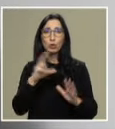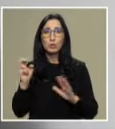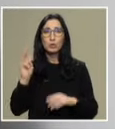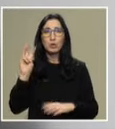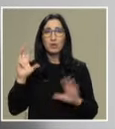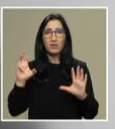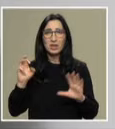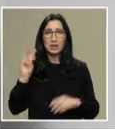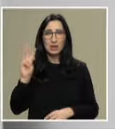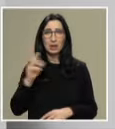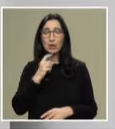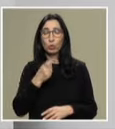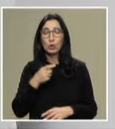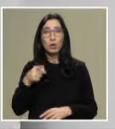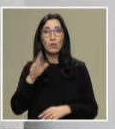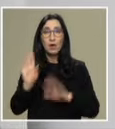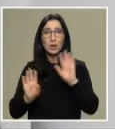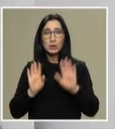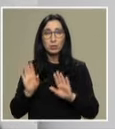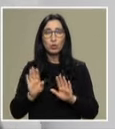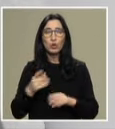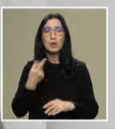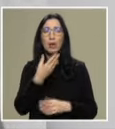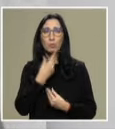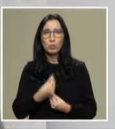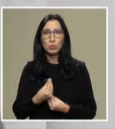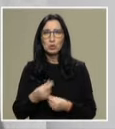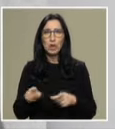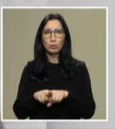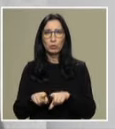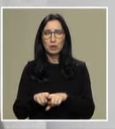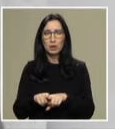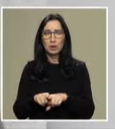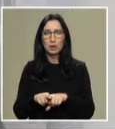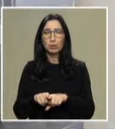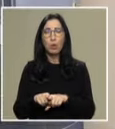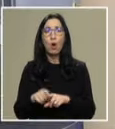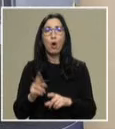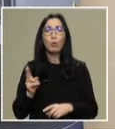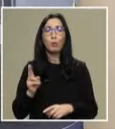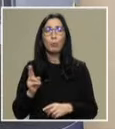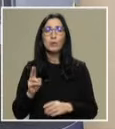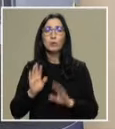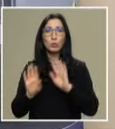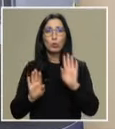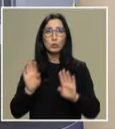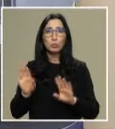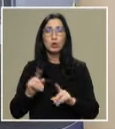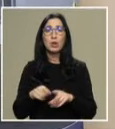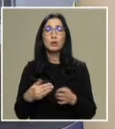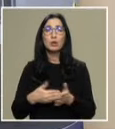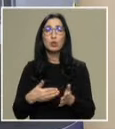1893 година. Това изложение е по-познато като колумбийското изложение, защото